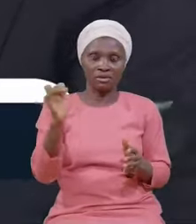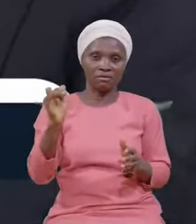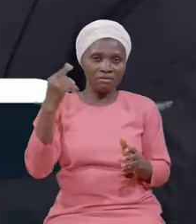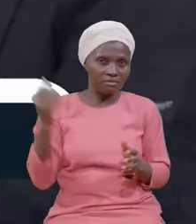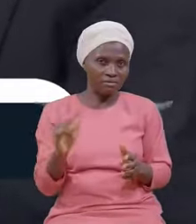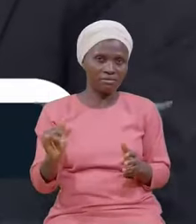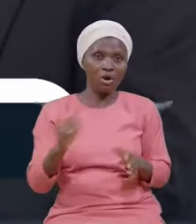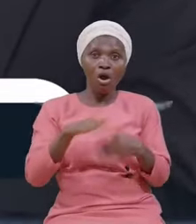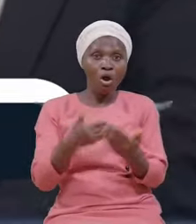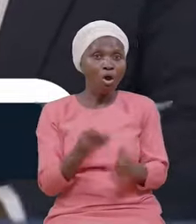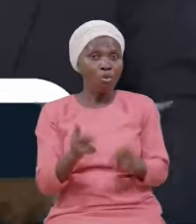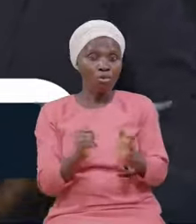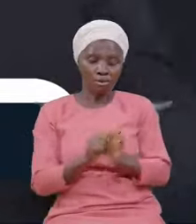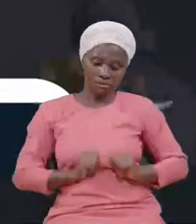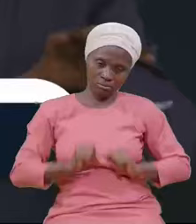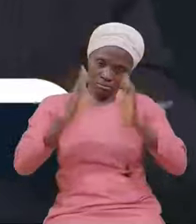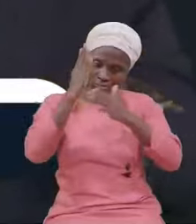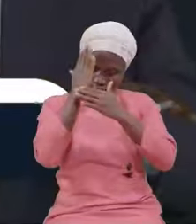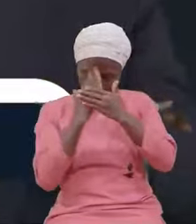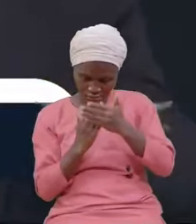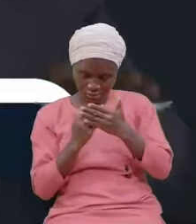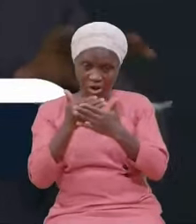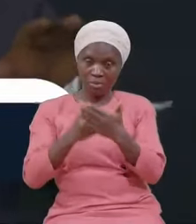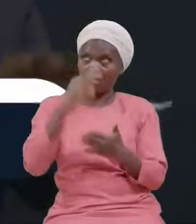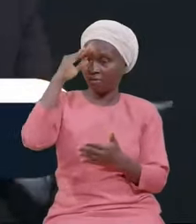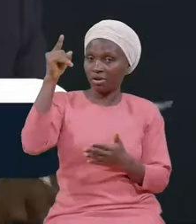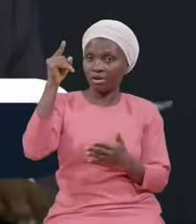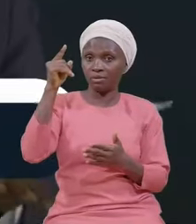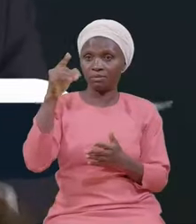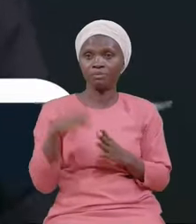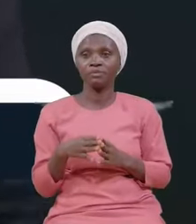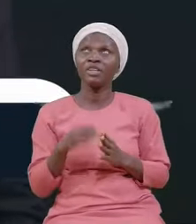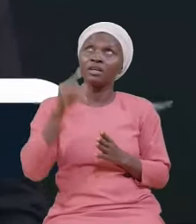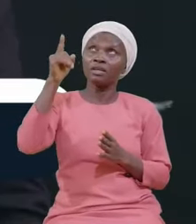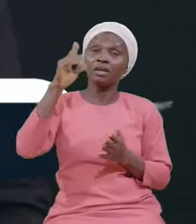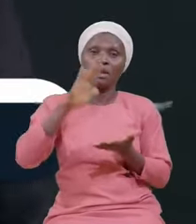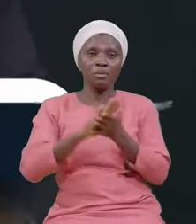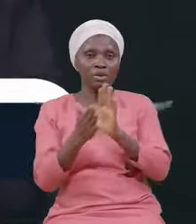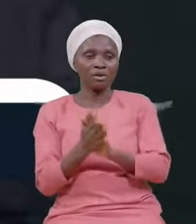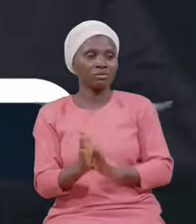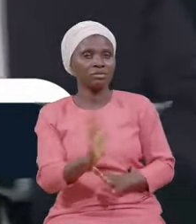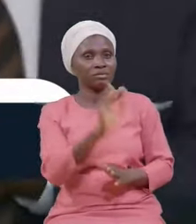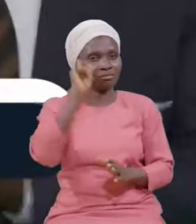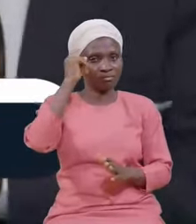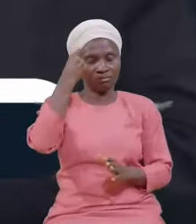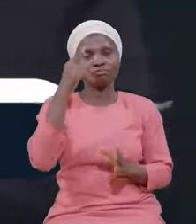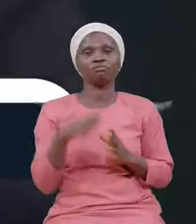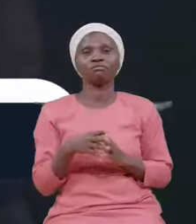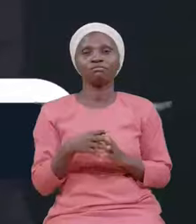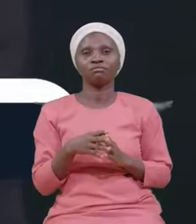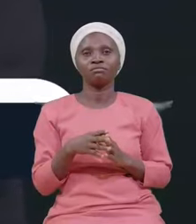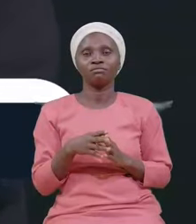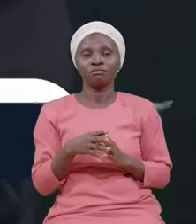qui s'abandonnent, se soumettent à lui, il devient le gouverneur de ta vie. Voyons